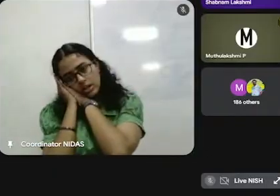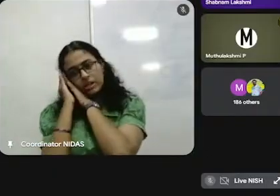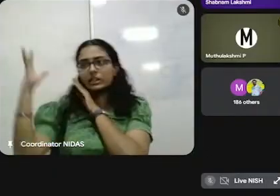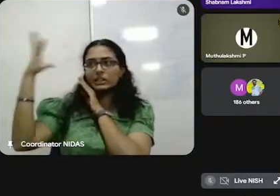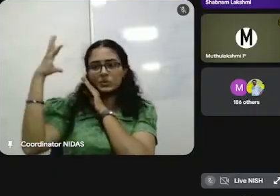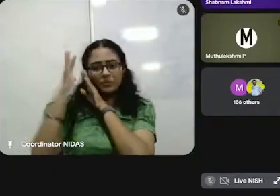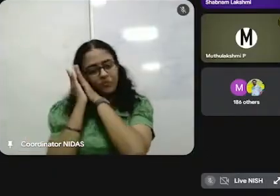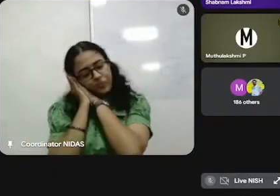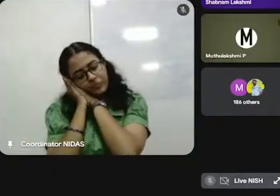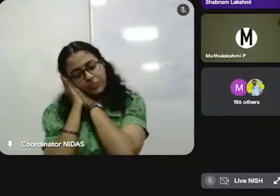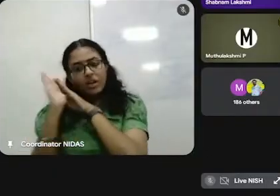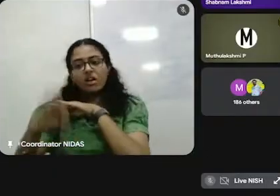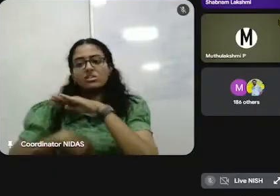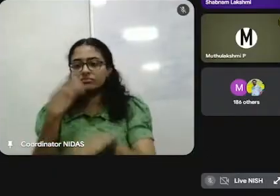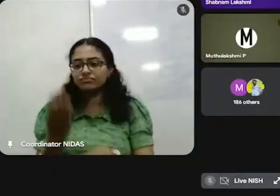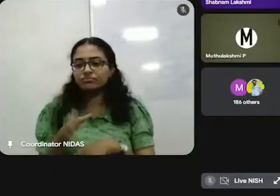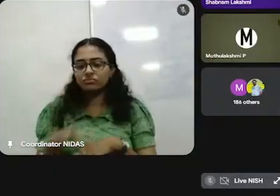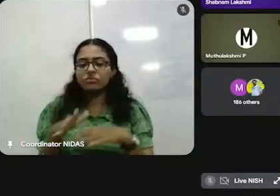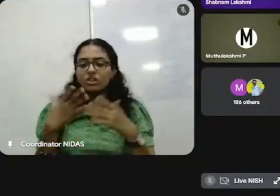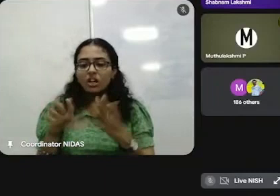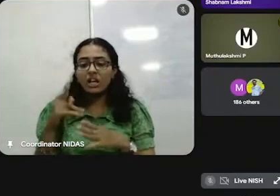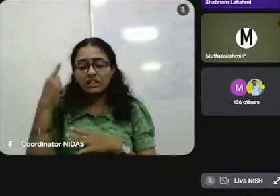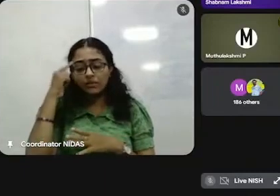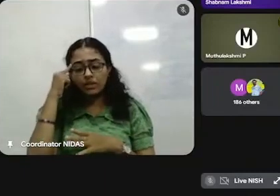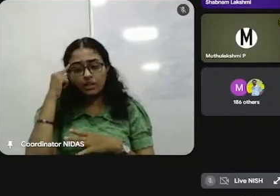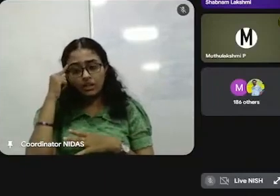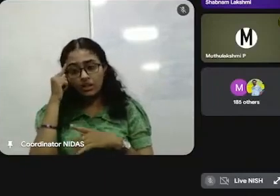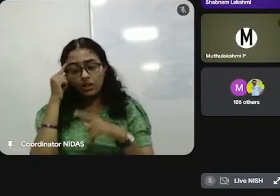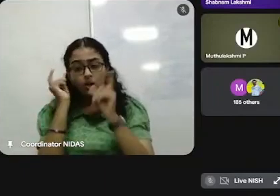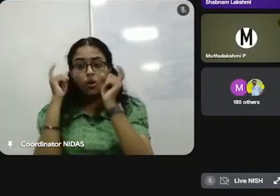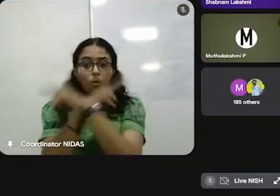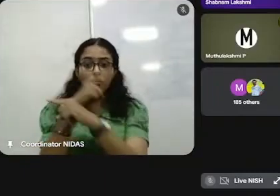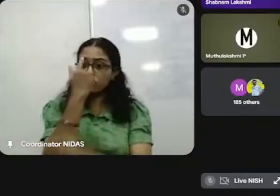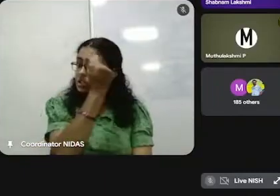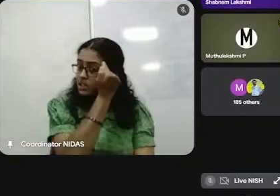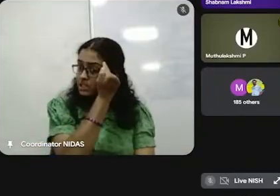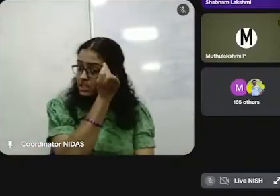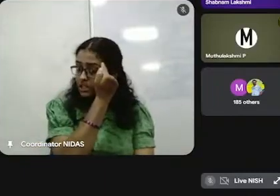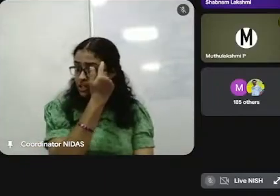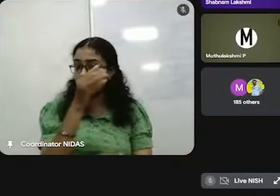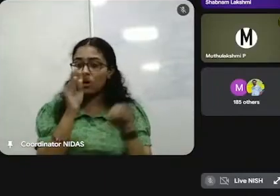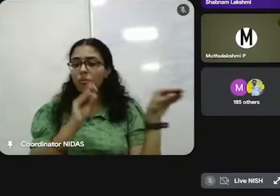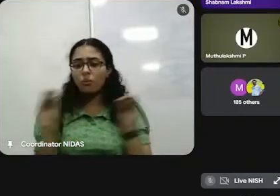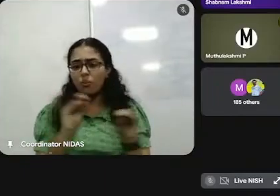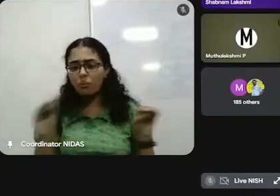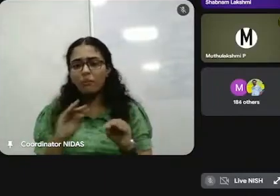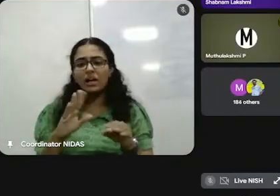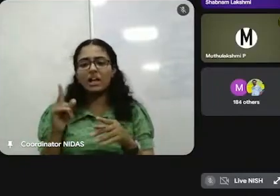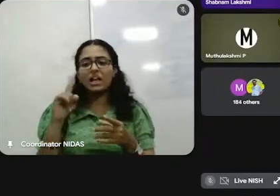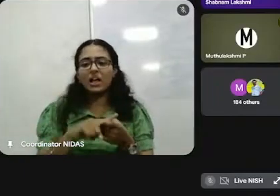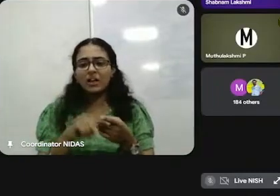സമയത്ത്. അപ്പൊ അതിനുശേഷം എനിക്ക് ഏത് ഭാഗമാണോ വേദന വന്നത് അതിന്റെ ഓപ്പോസിറ്റ് സൈഡ് മൂവ്മെന്റിന് പ്രശ്നം പോലെ, അതേപോലെ ആ